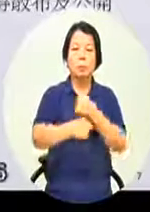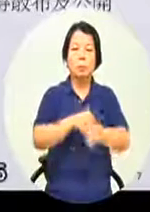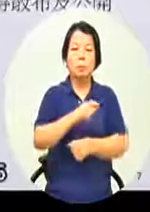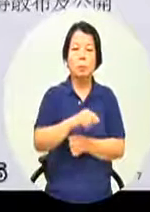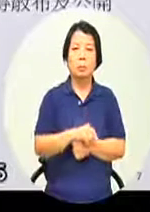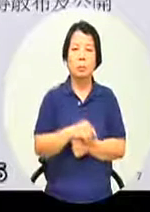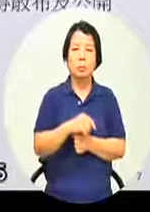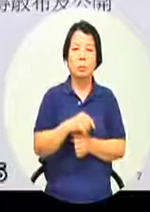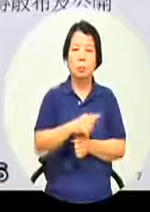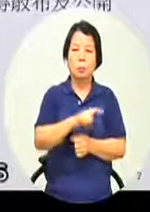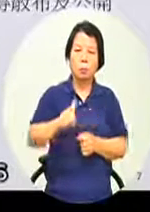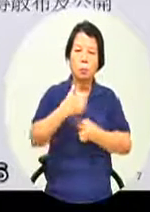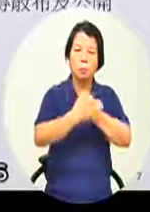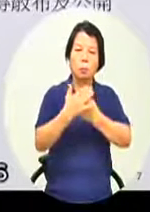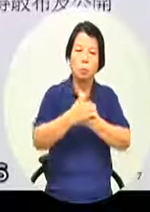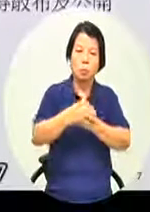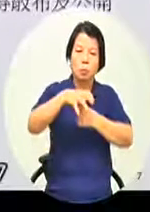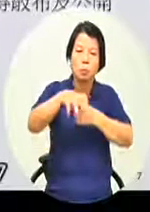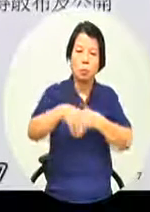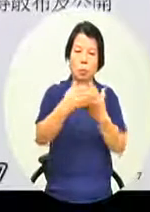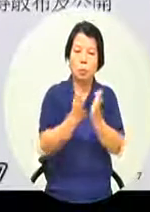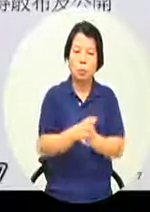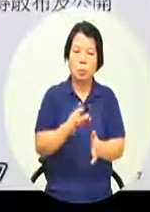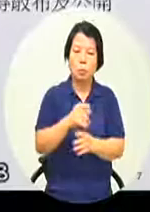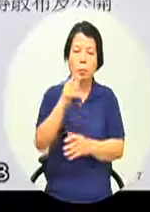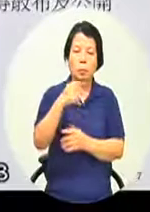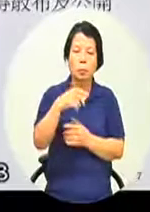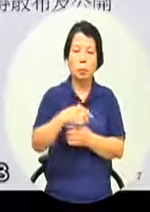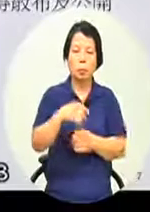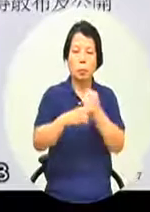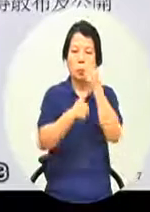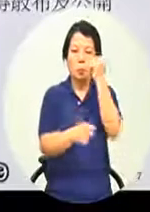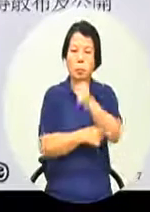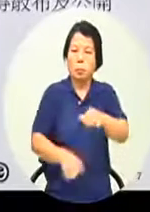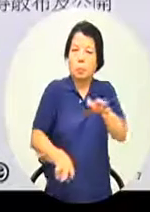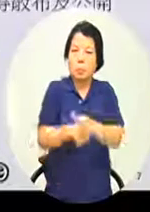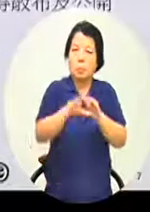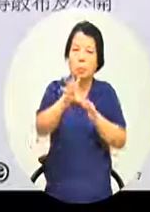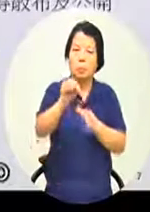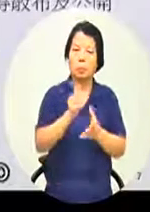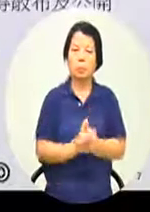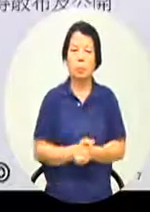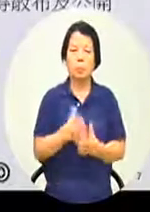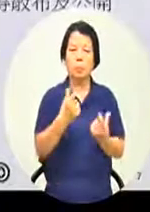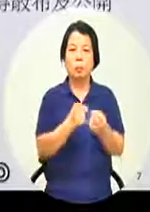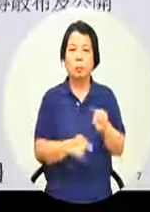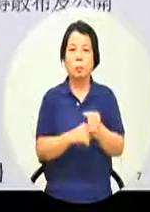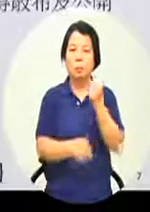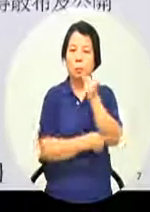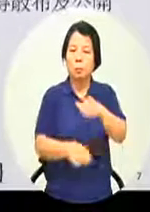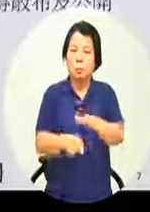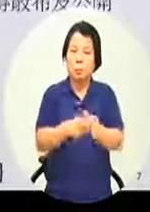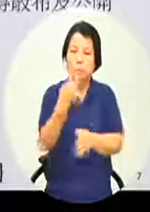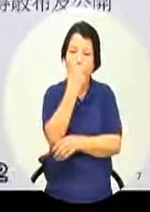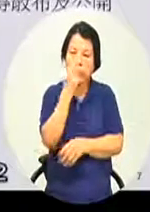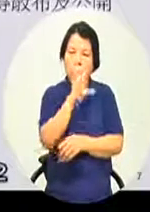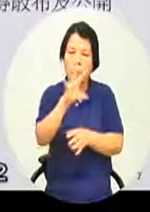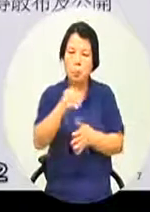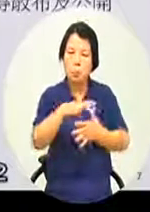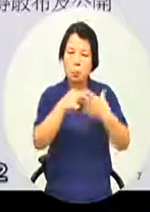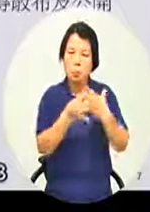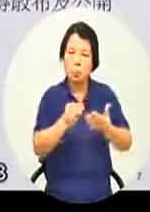边？这个有没有违反宪法的相关的这个保障啊？有没有违反监督的一个相关的规